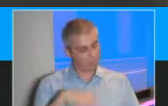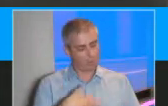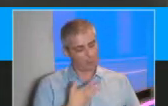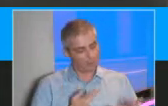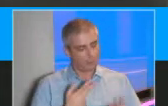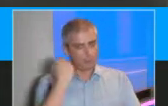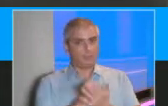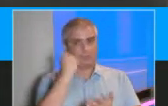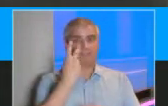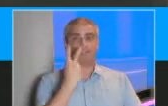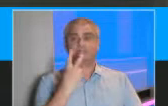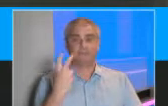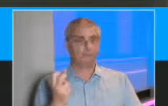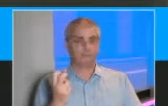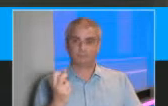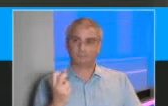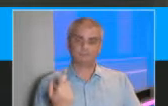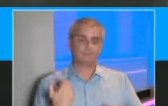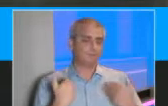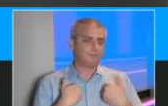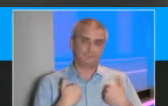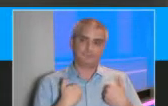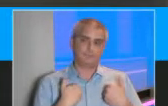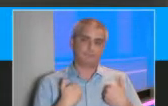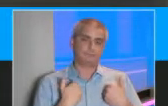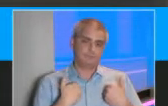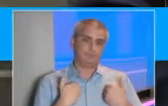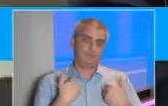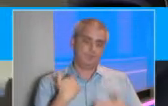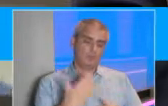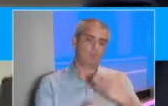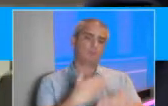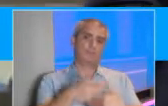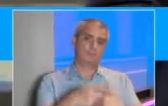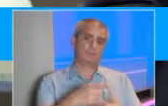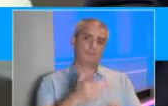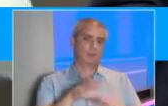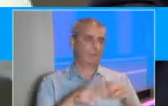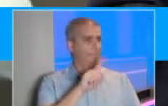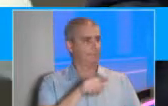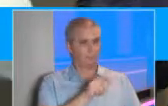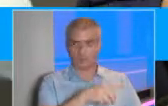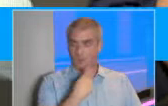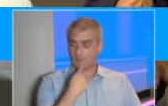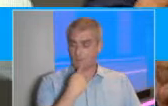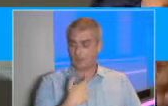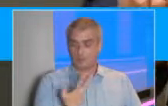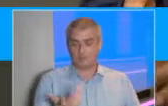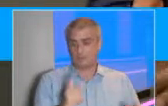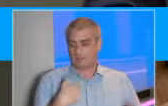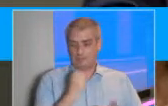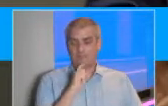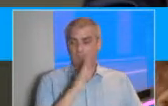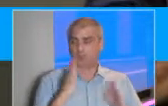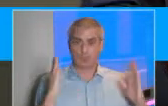נעביר כבר את תקציב 2020, אנחנו הולכים בצעדי ענק לקראת פיזור הכנסת. חברת הכנסת ברק, את אומרת, פיללנו לתקציב